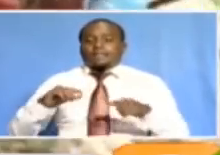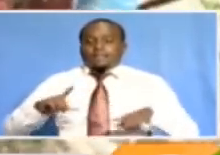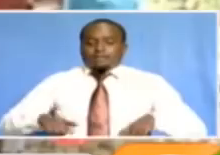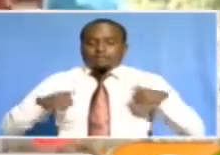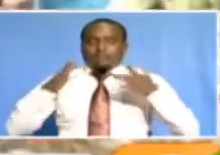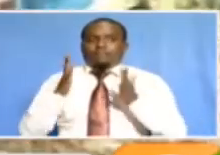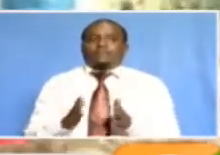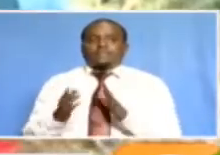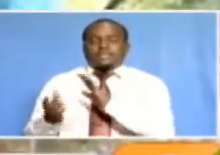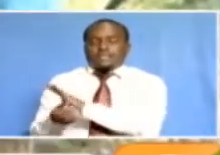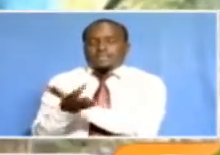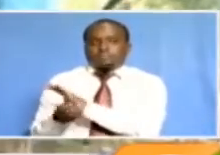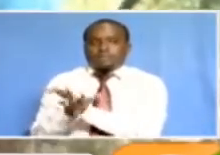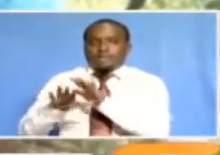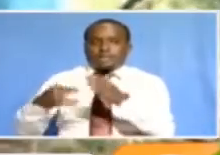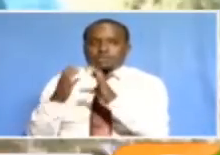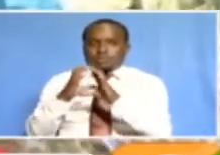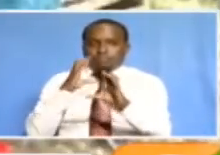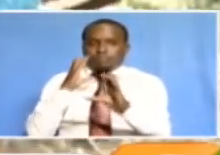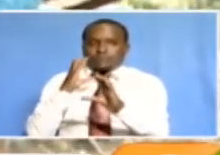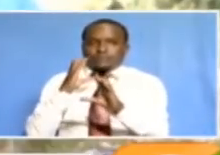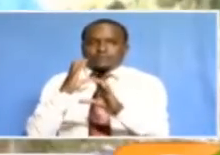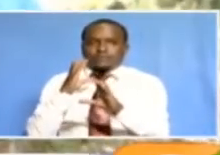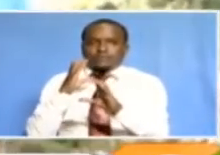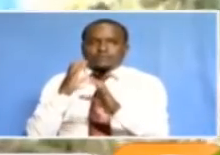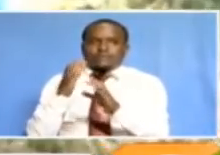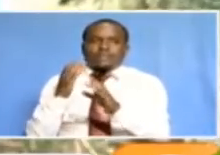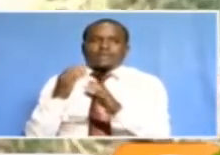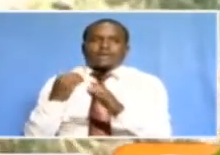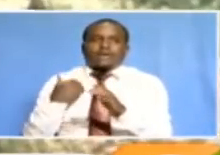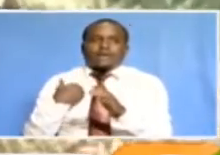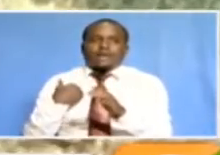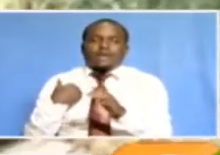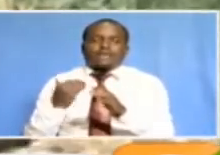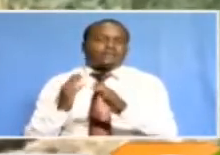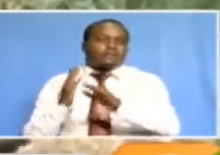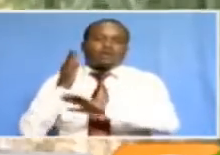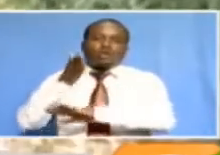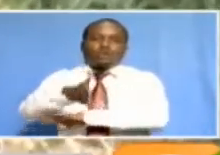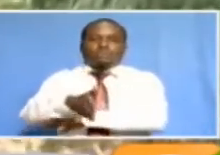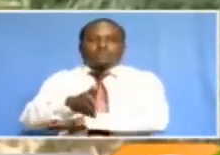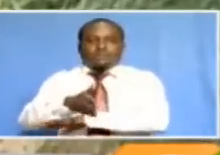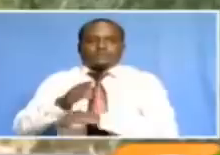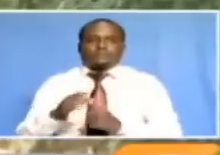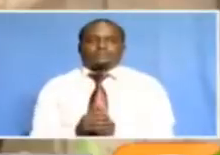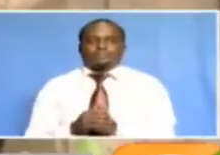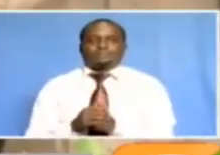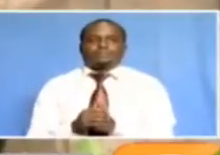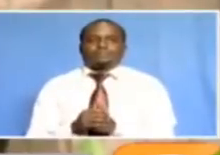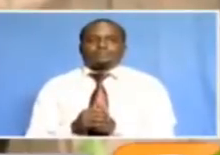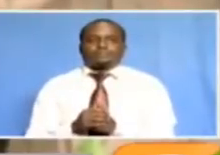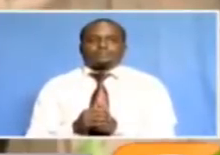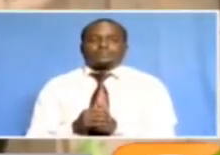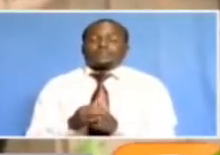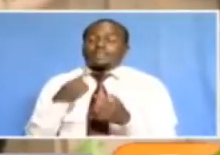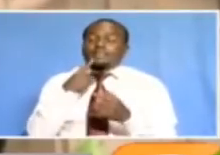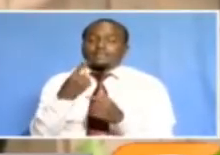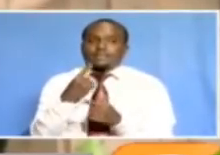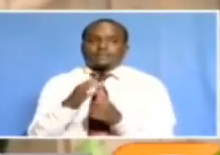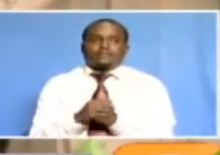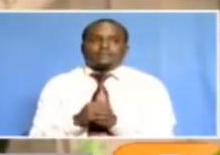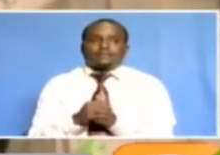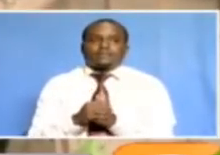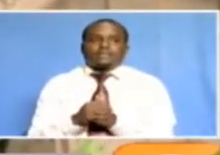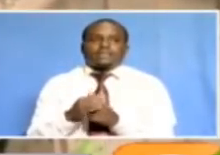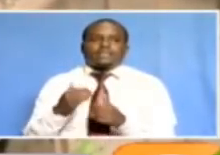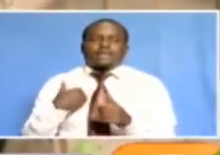hiyo walieleza jinsi basi hilo lilikuwa limebeba abiria kupita kiwango kinachostahili. Walieleza kwamba